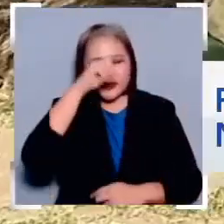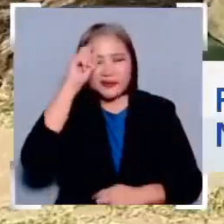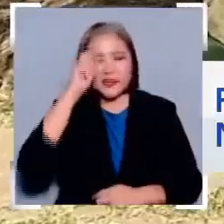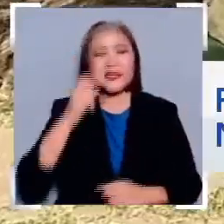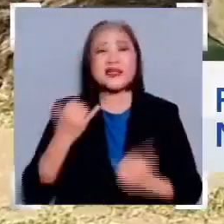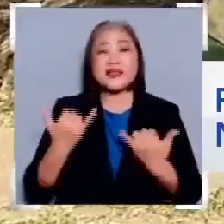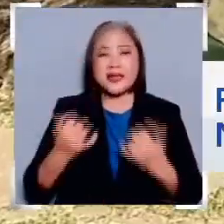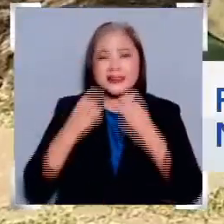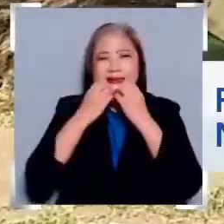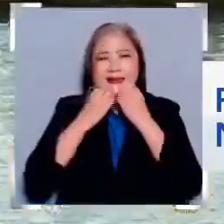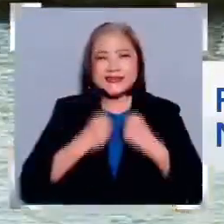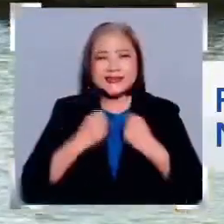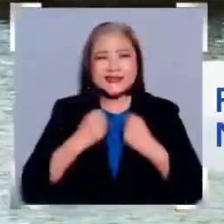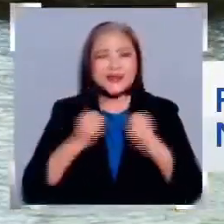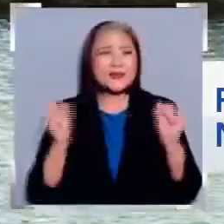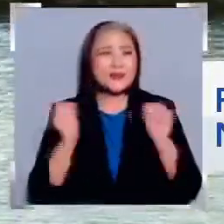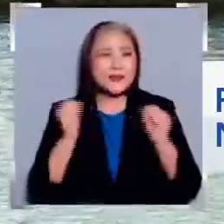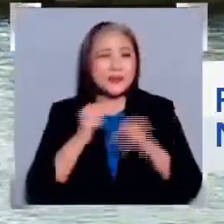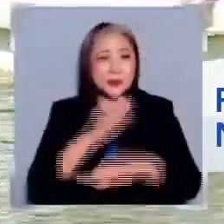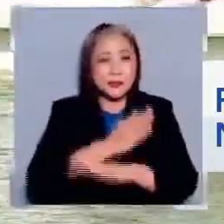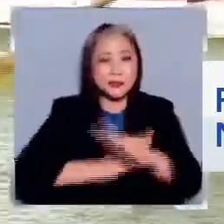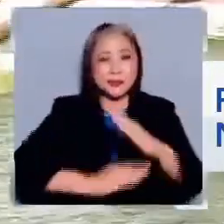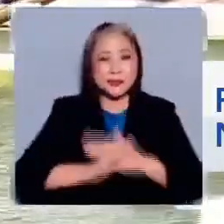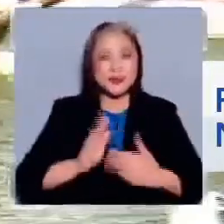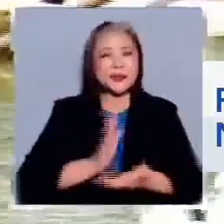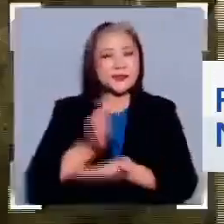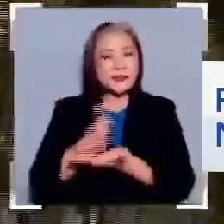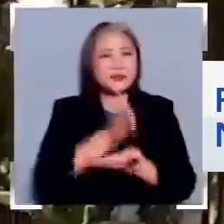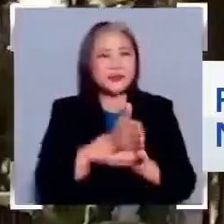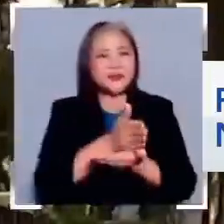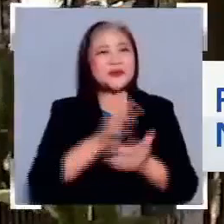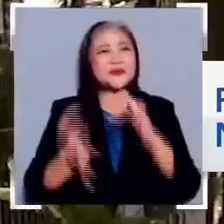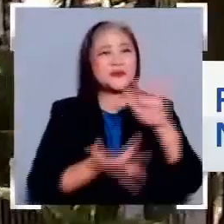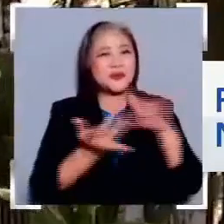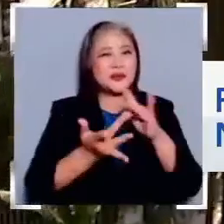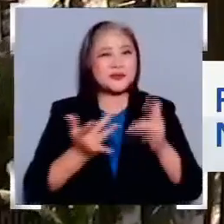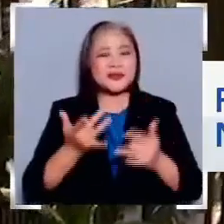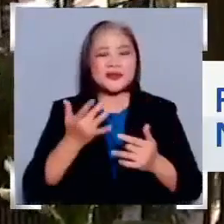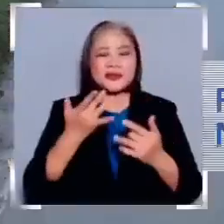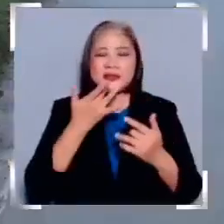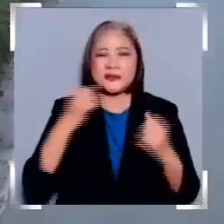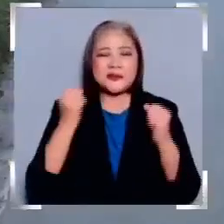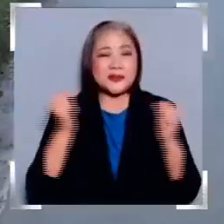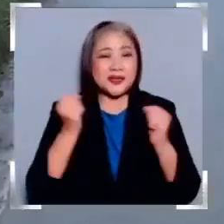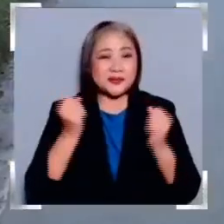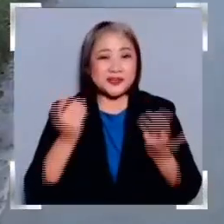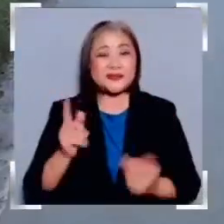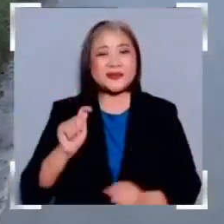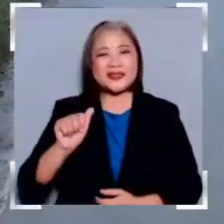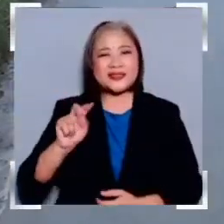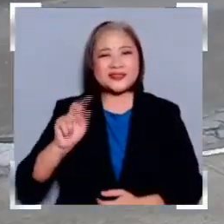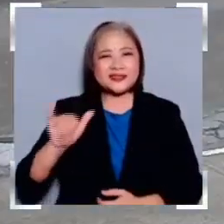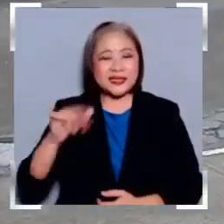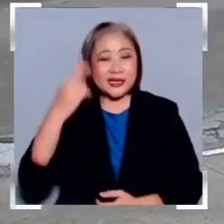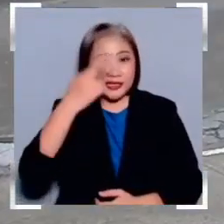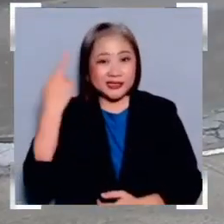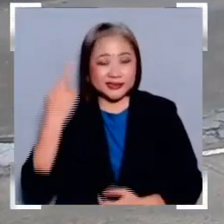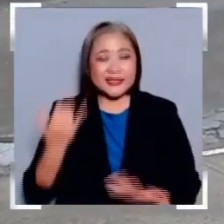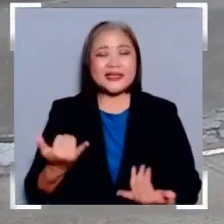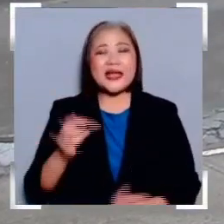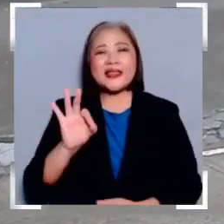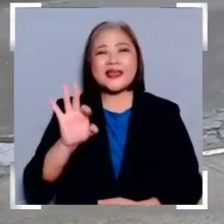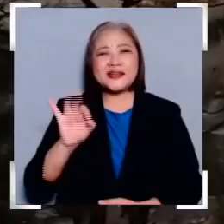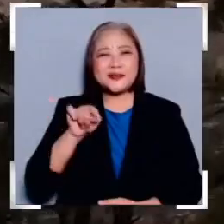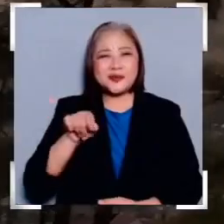mga pangginaw at dumayo sa mga pasyalang bentahe ang lamig gaya sa Tanay Rizal na 19.3 degrees